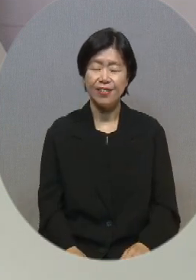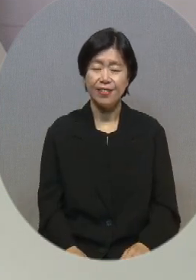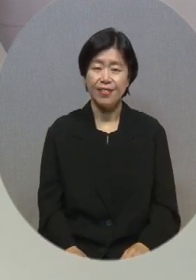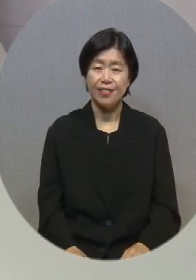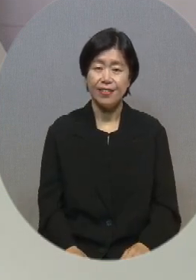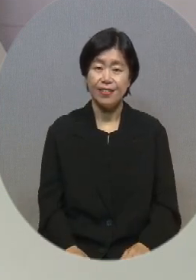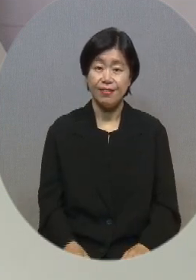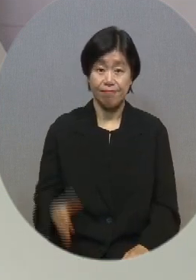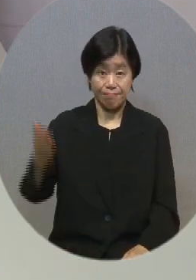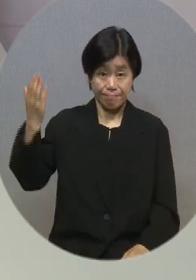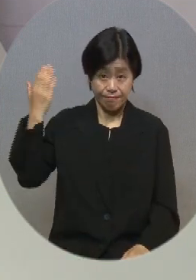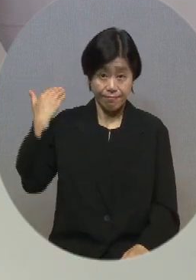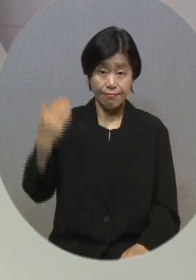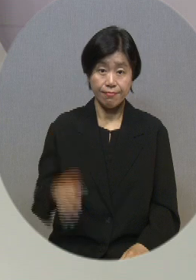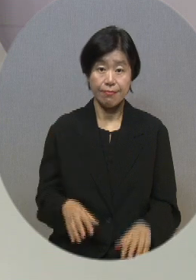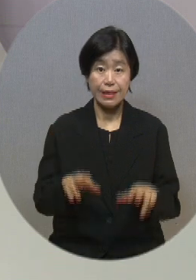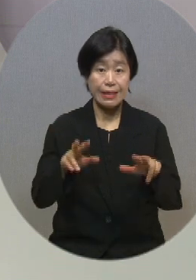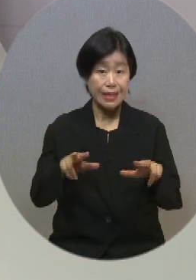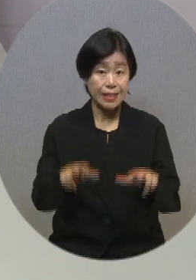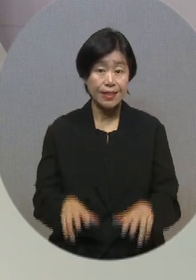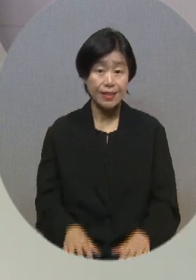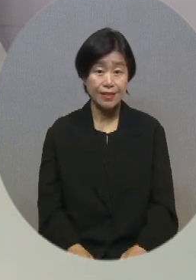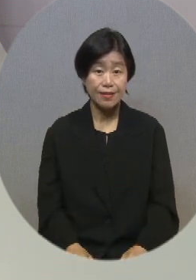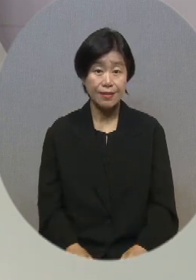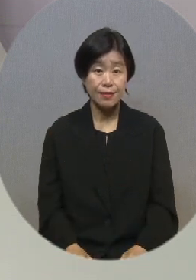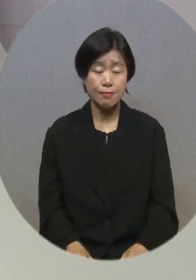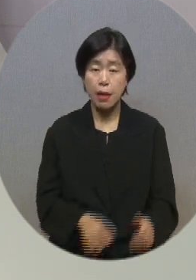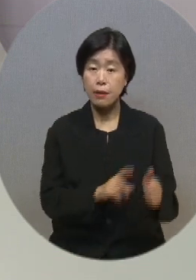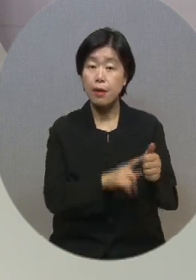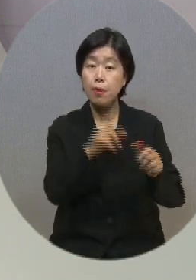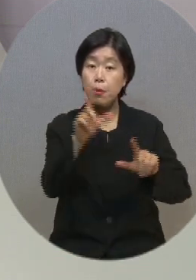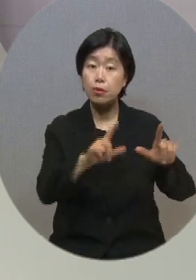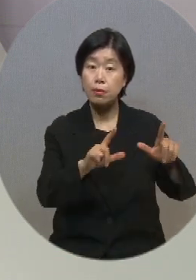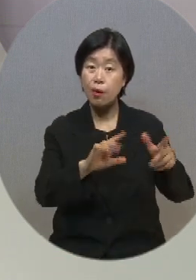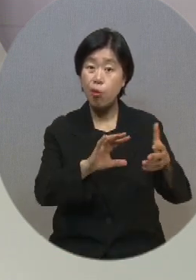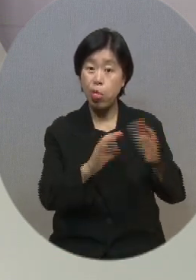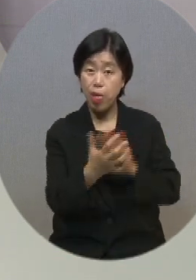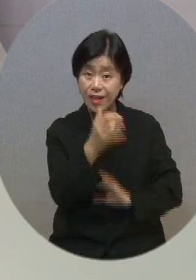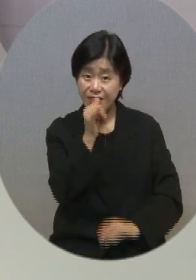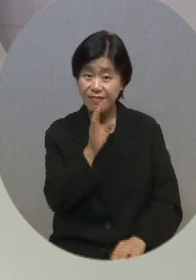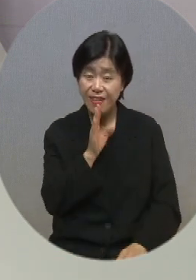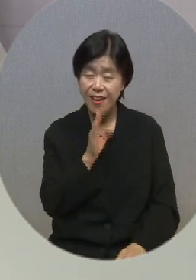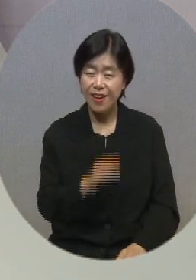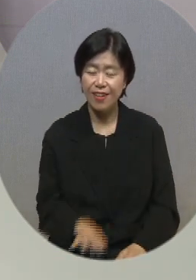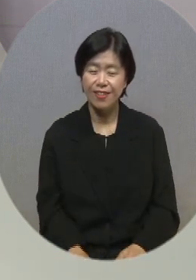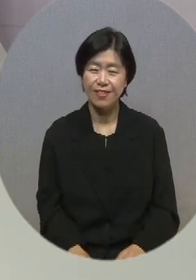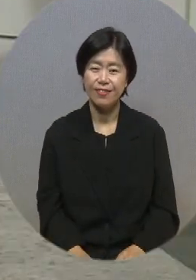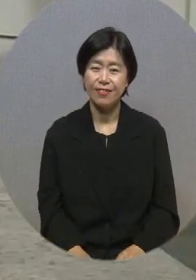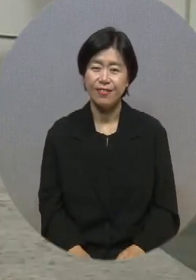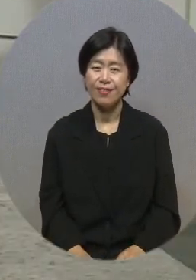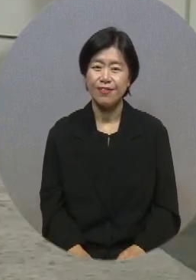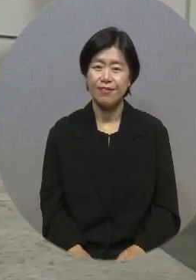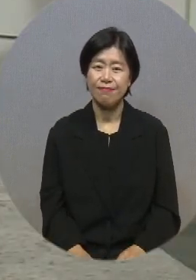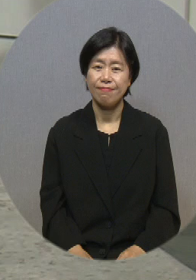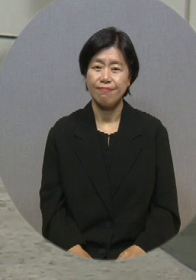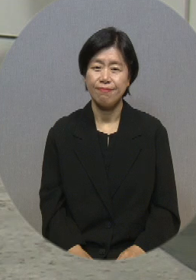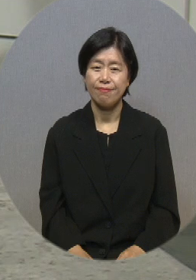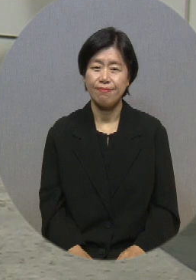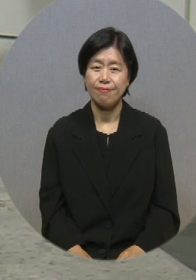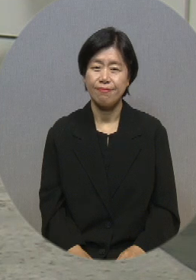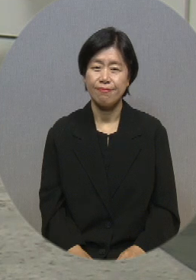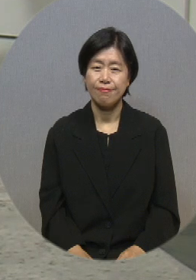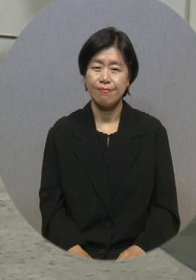아, 옛날과 지금이 천지 차이로 틀리단 말이에요. 네. 그 예. 변화하는 모습이 예, 지금과 같은